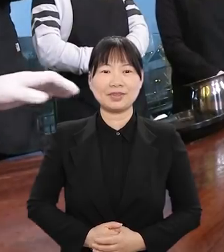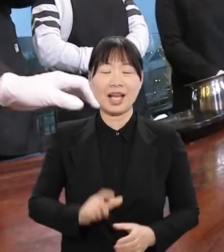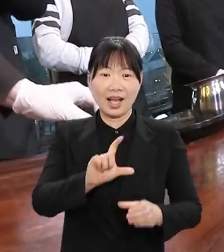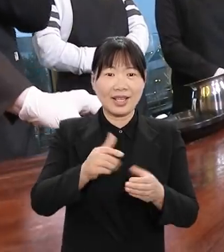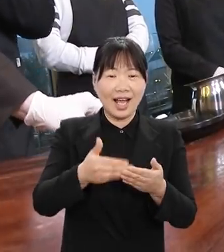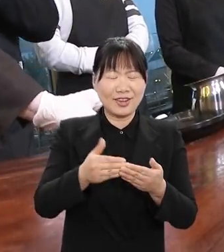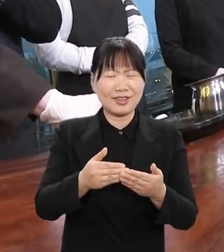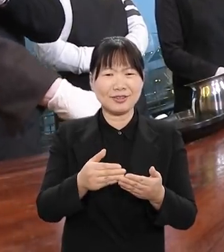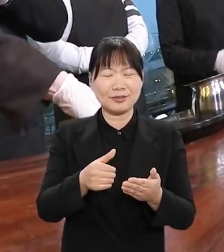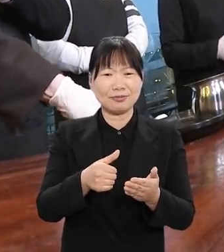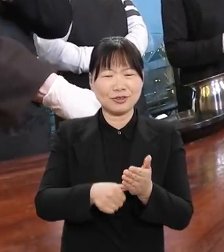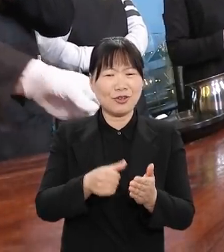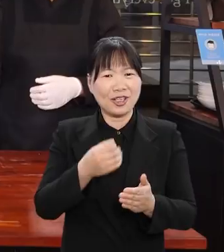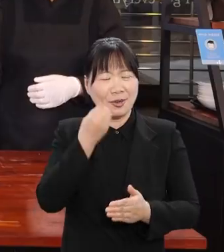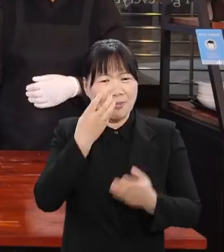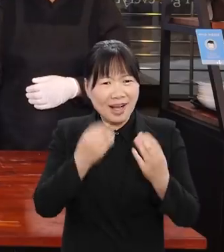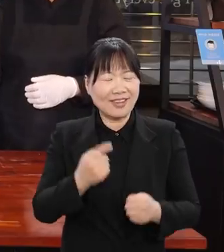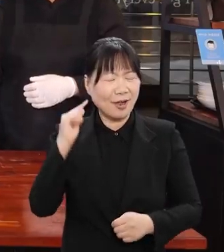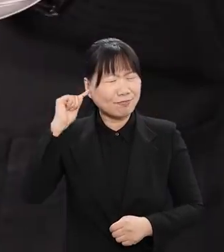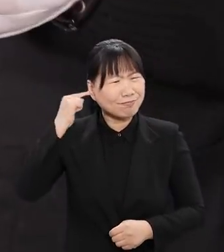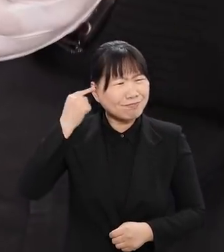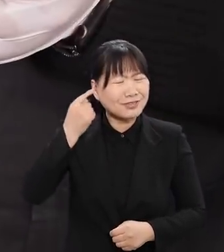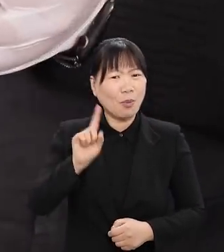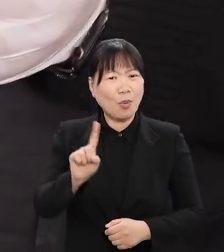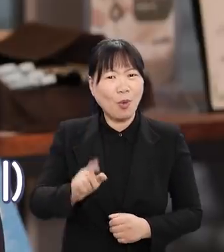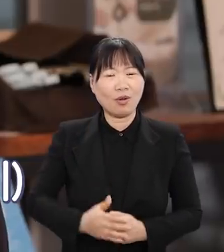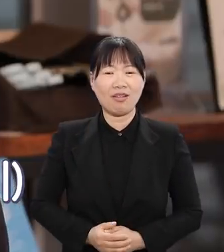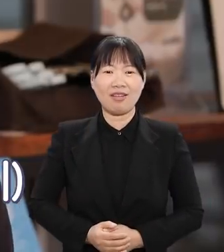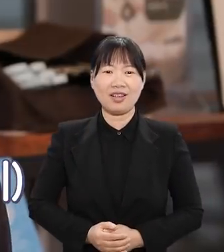근데 라떼 하는 거에 신기한 게 많아요. 귀이개인가요?